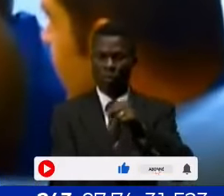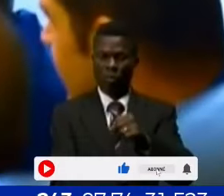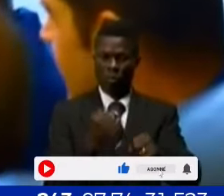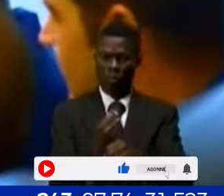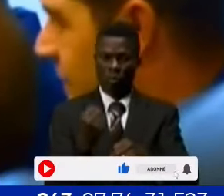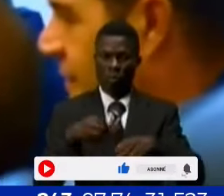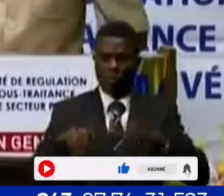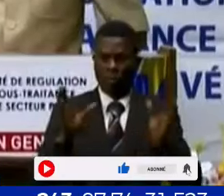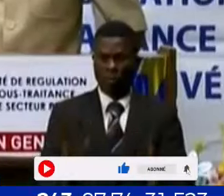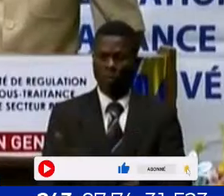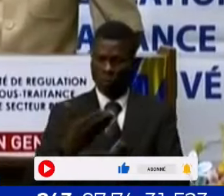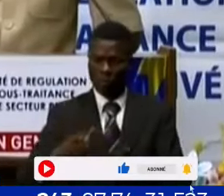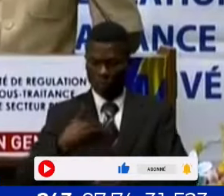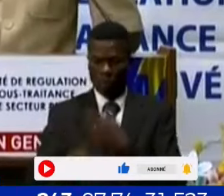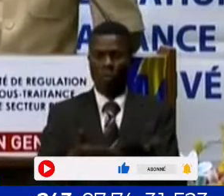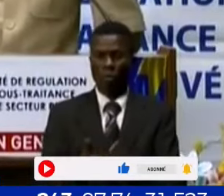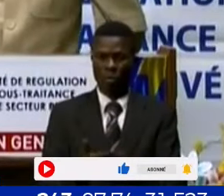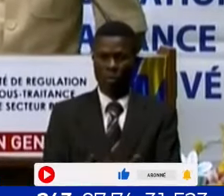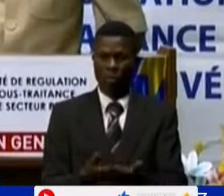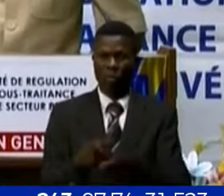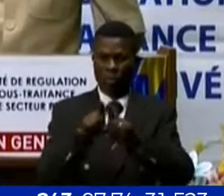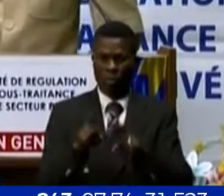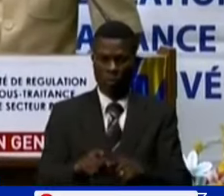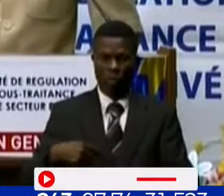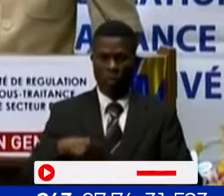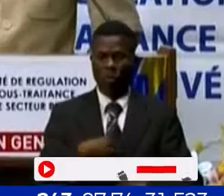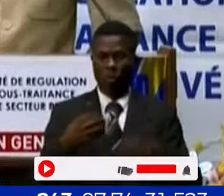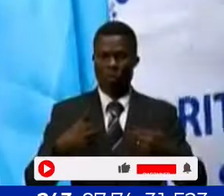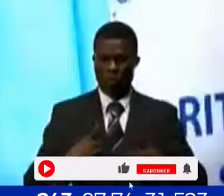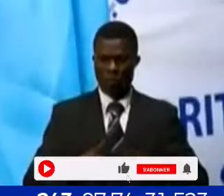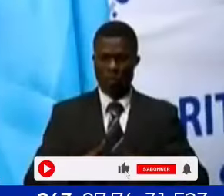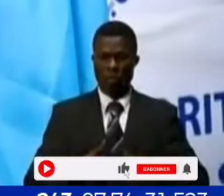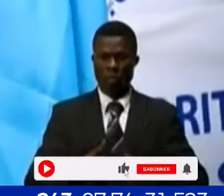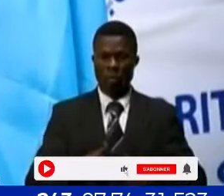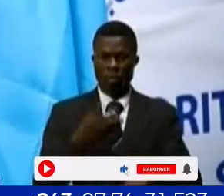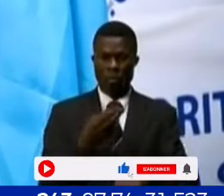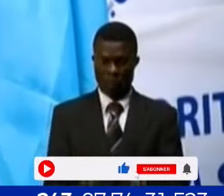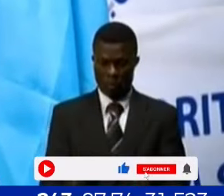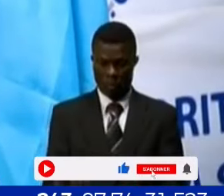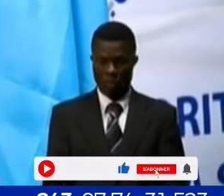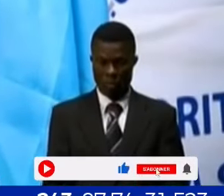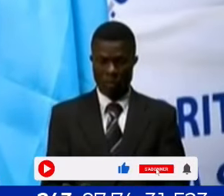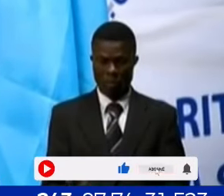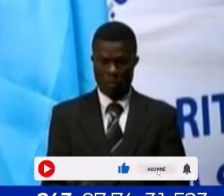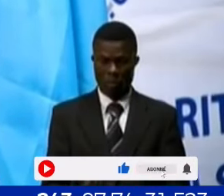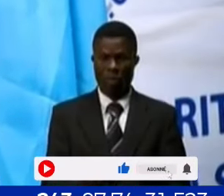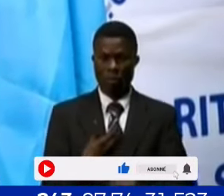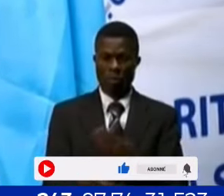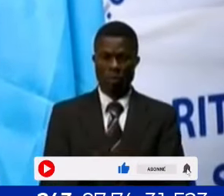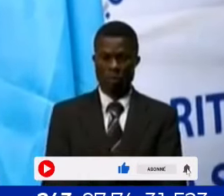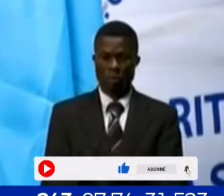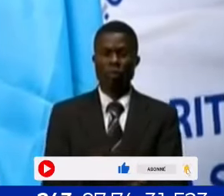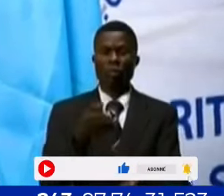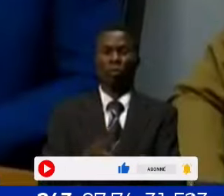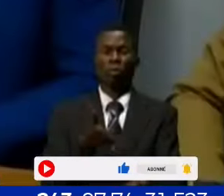écarts qui ont été identifiés, nous avons discuté dessus et à l'heure actuelle, nous sommes alignés à ce que sera la feuille de